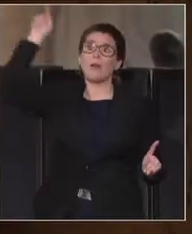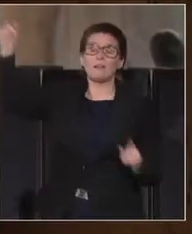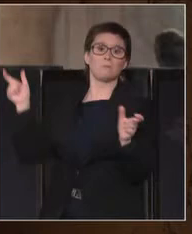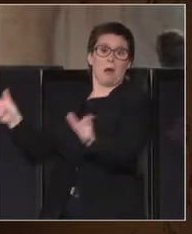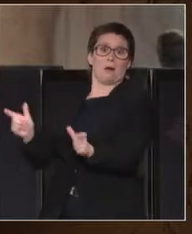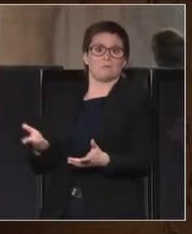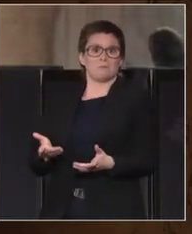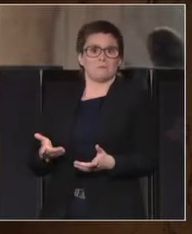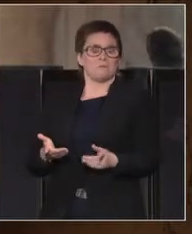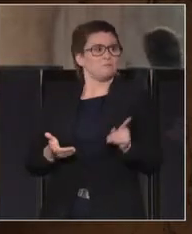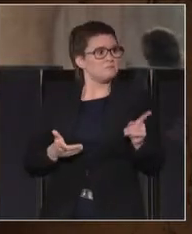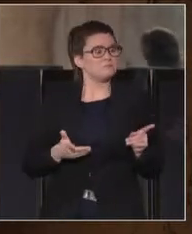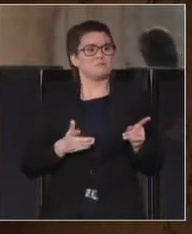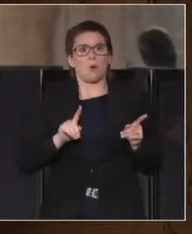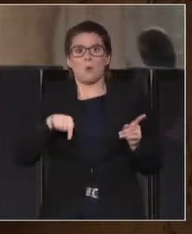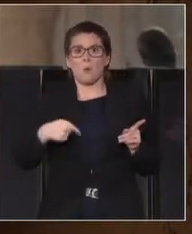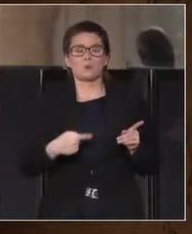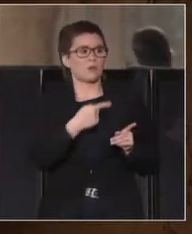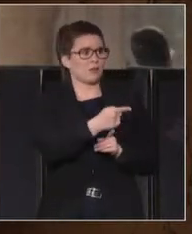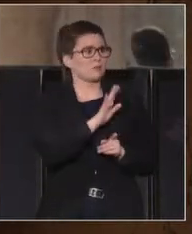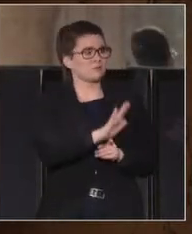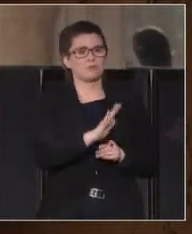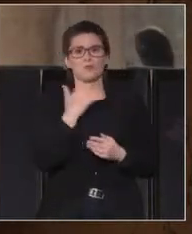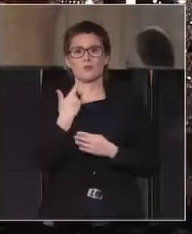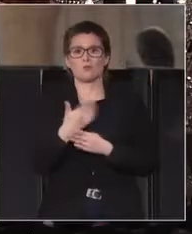jener Nummer machte, als die er sterben musste.